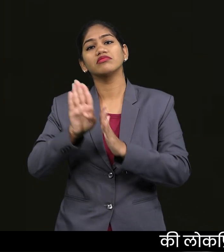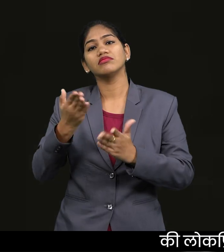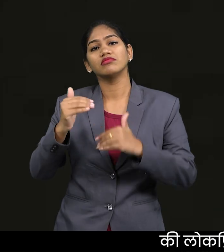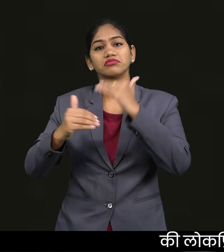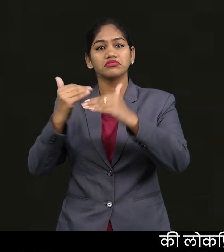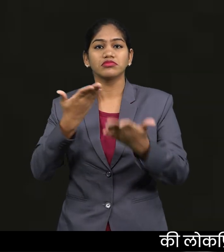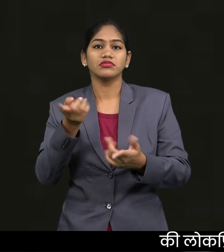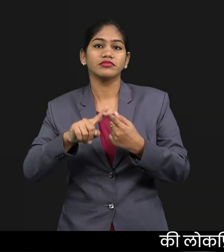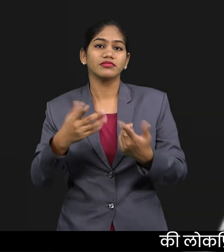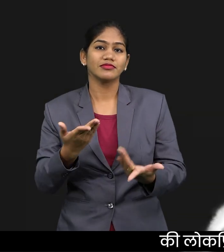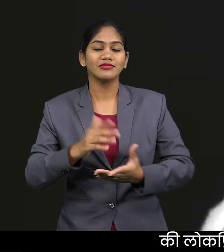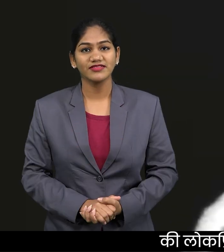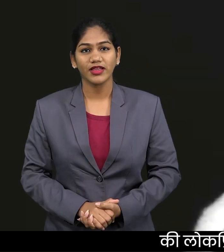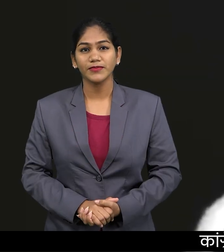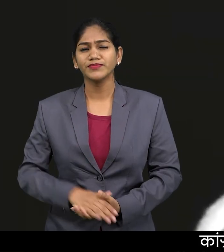1972 में